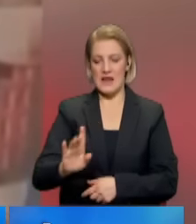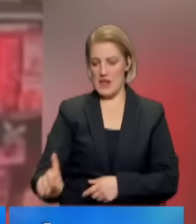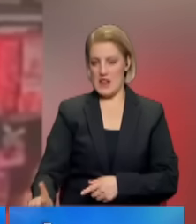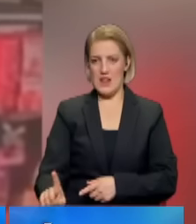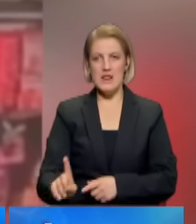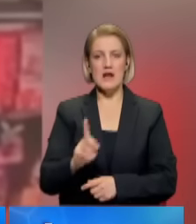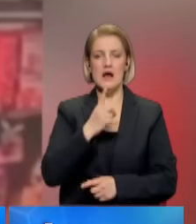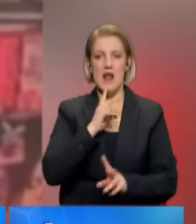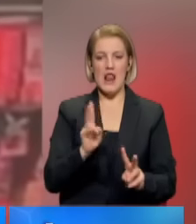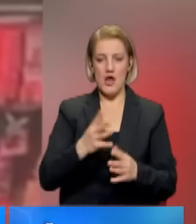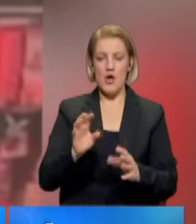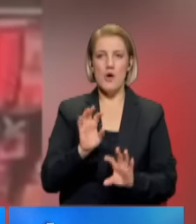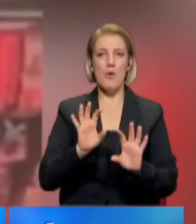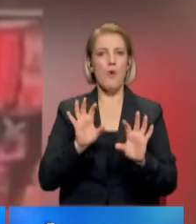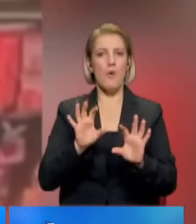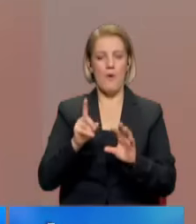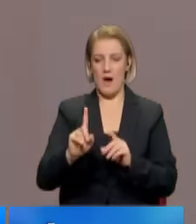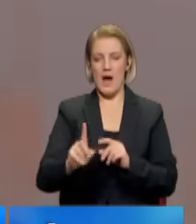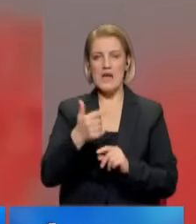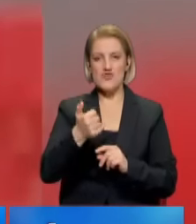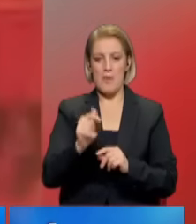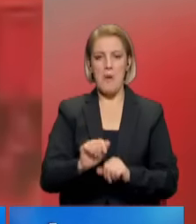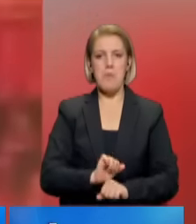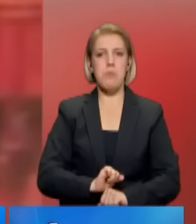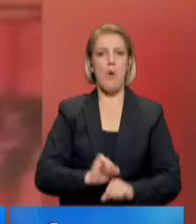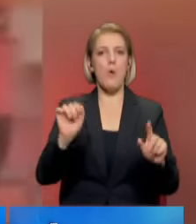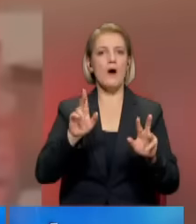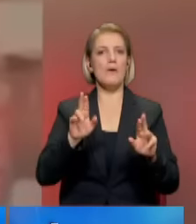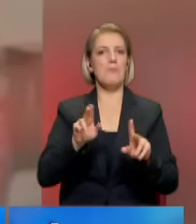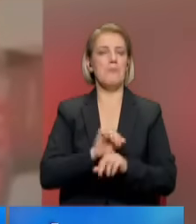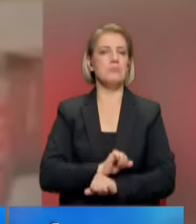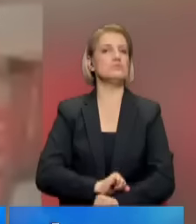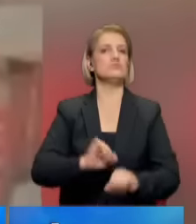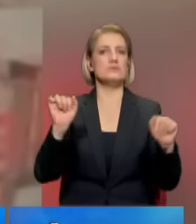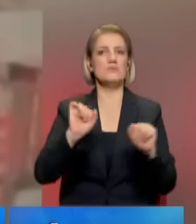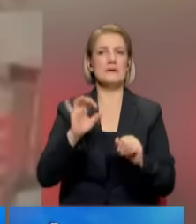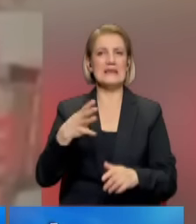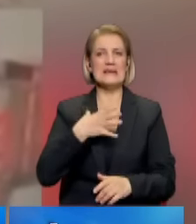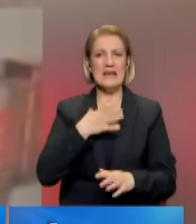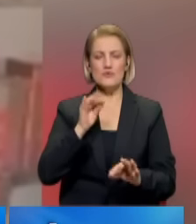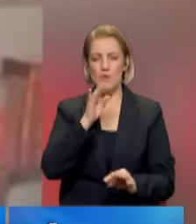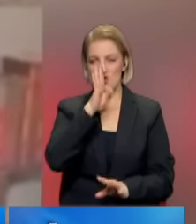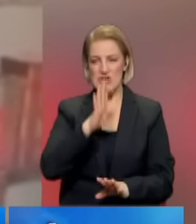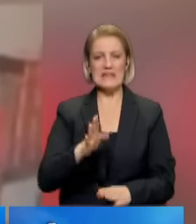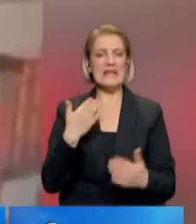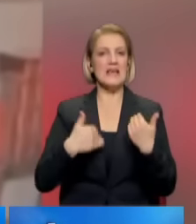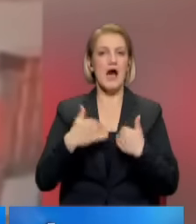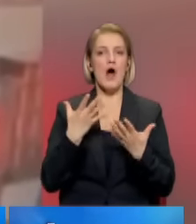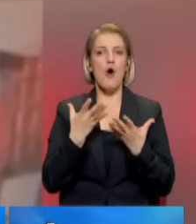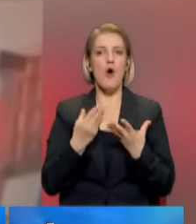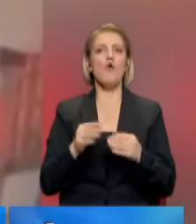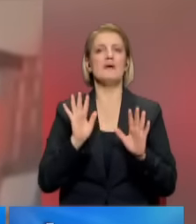hemen yakınında bırakmış. Fazla ısınan çakmak gazı bomba gibi patlıyor. Neyse ki kendisi çok ciddi bir